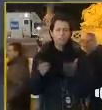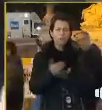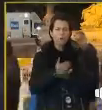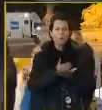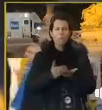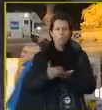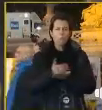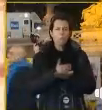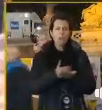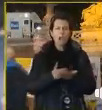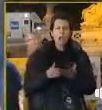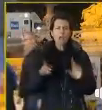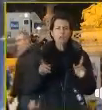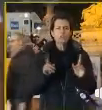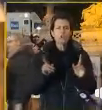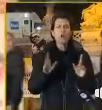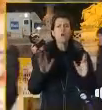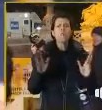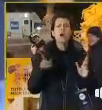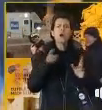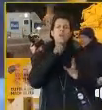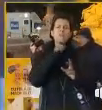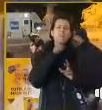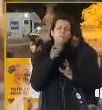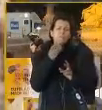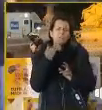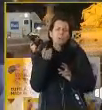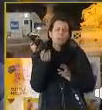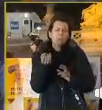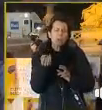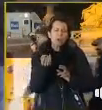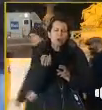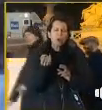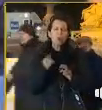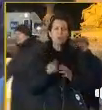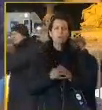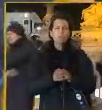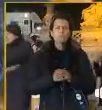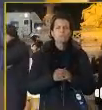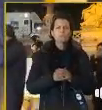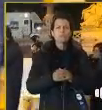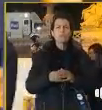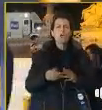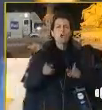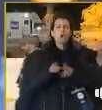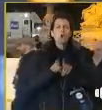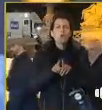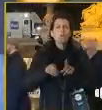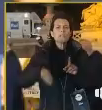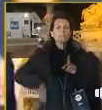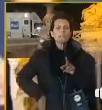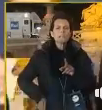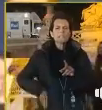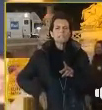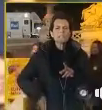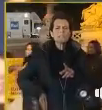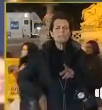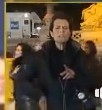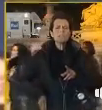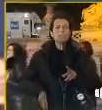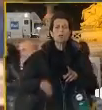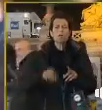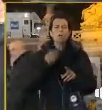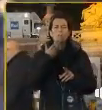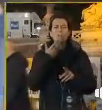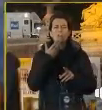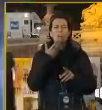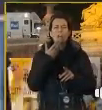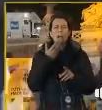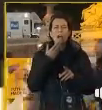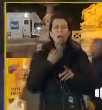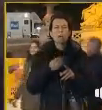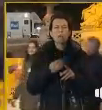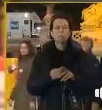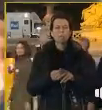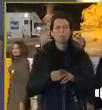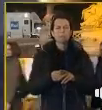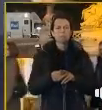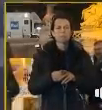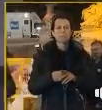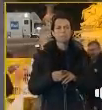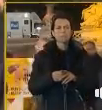piccola, un vaffino, ce l'avremo nel taschino, un vaffino che metteremo attaccati al